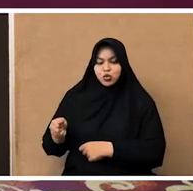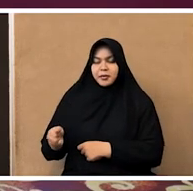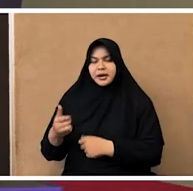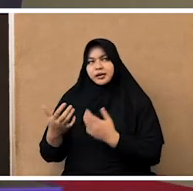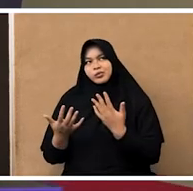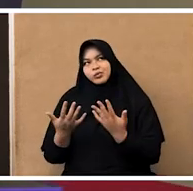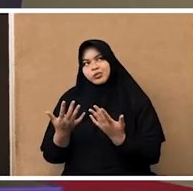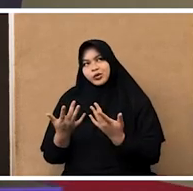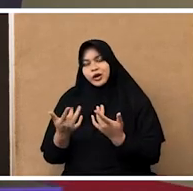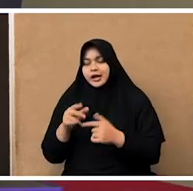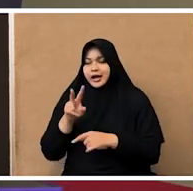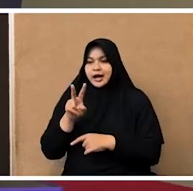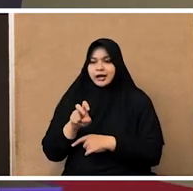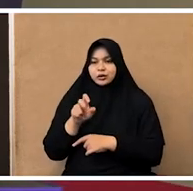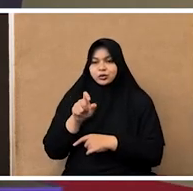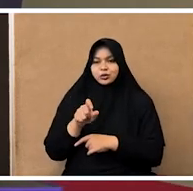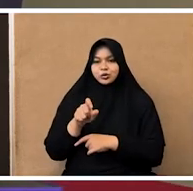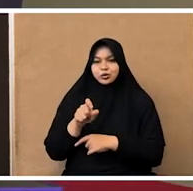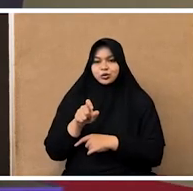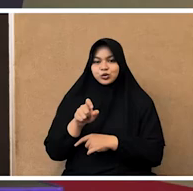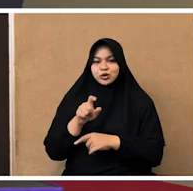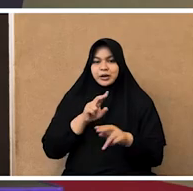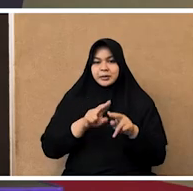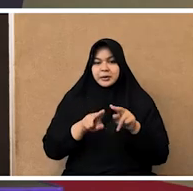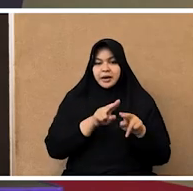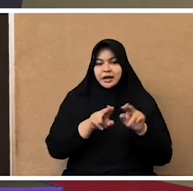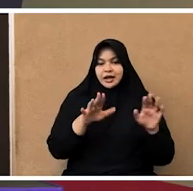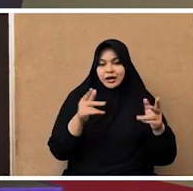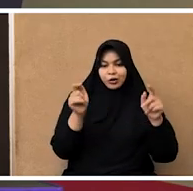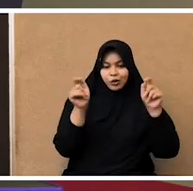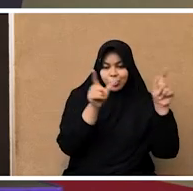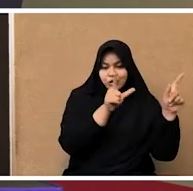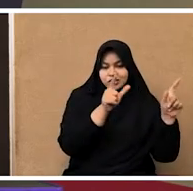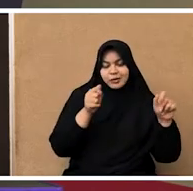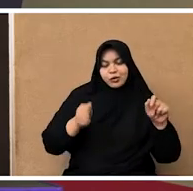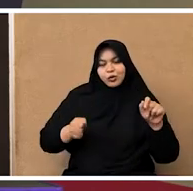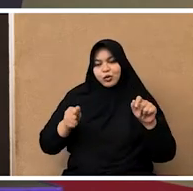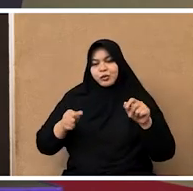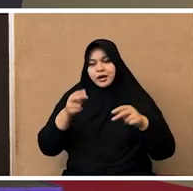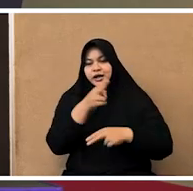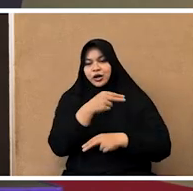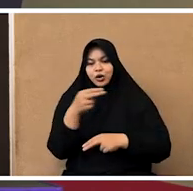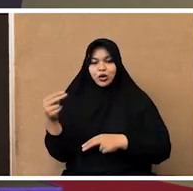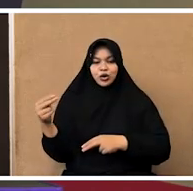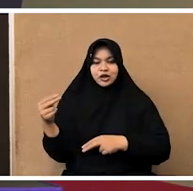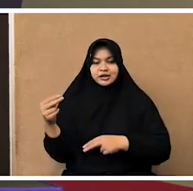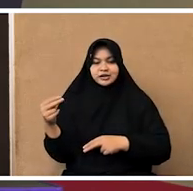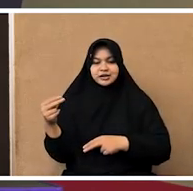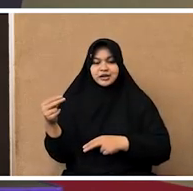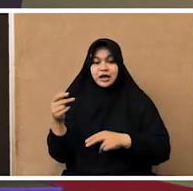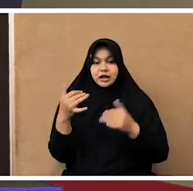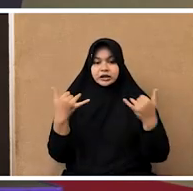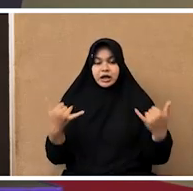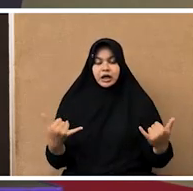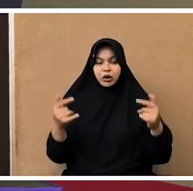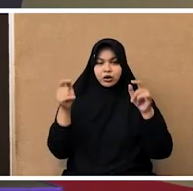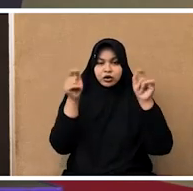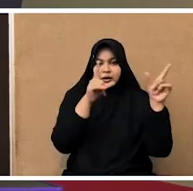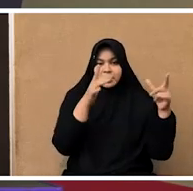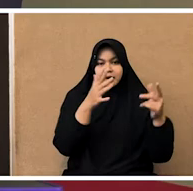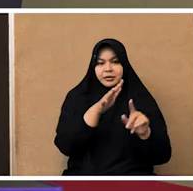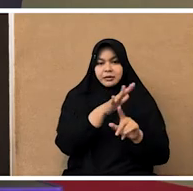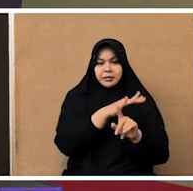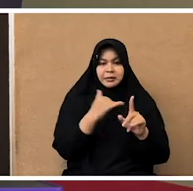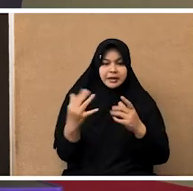menurut saya yang harus yang harus diperbaiki justru konsep pemidanaan di Indonesia yang kan sekarang konsepnya adalah